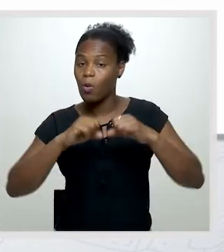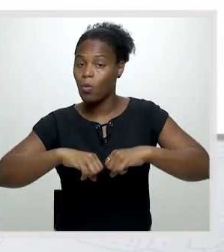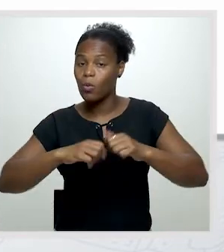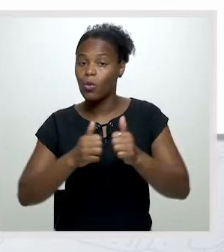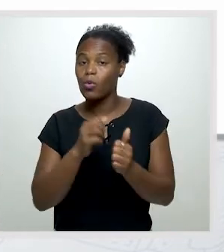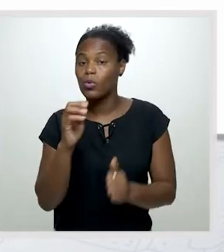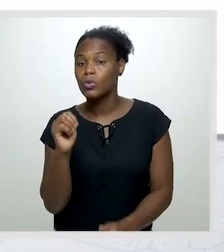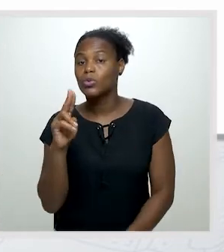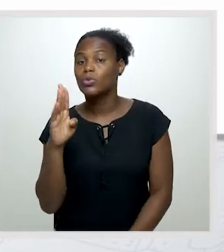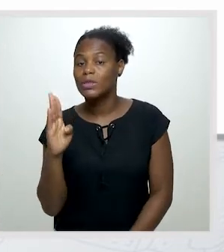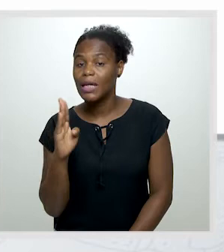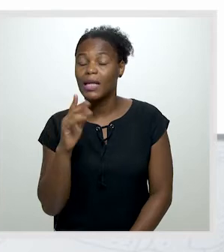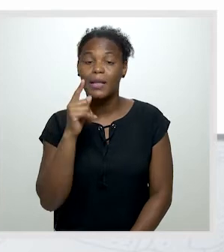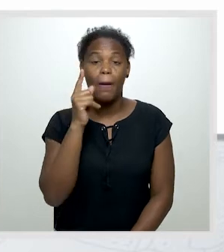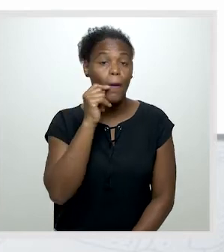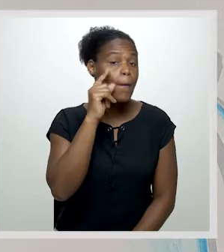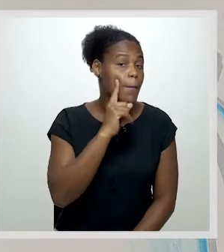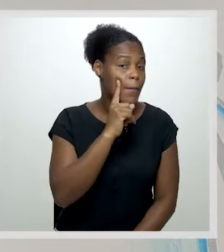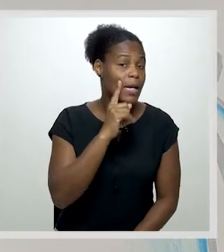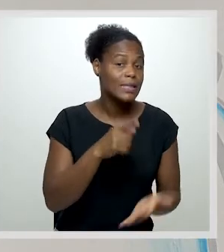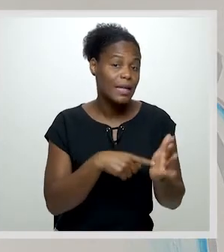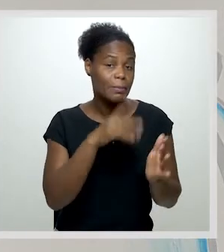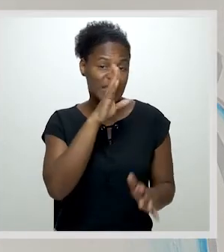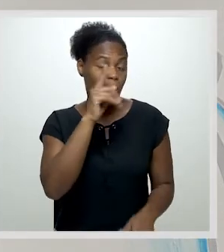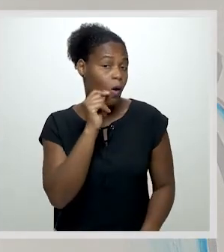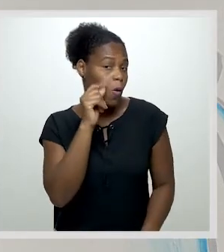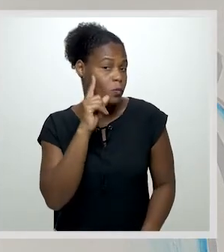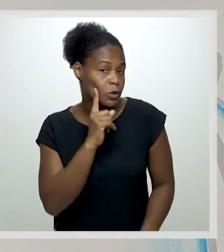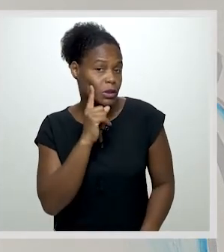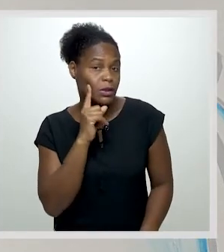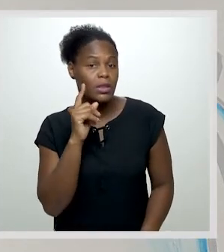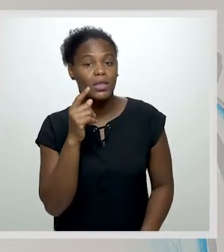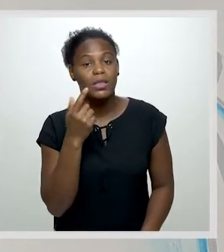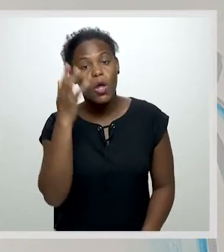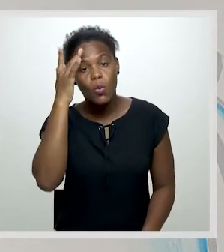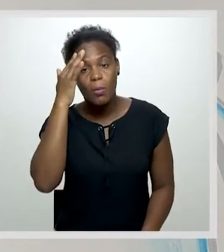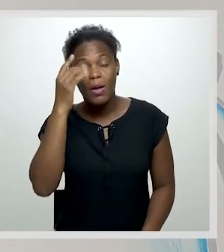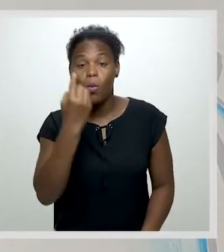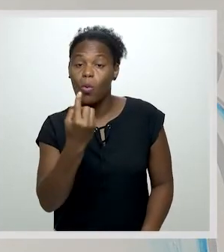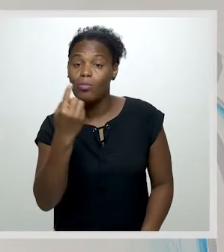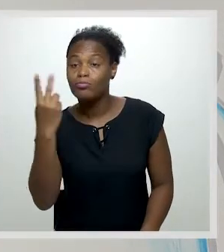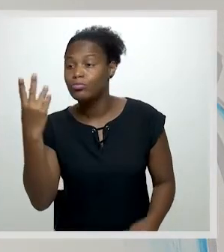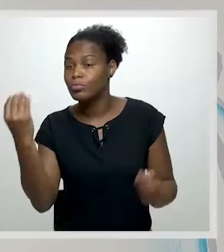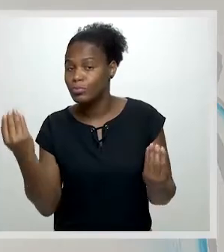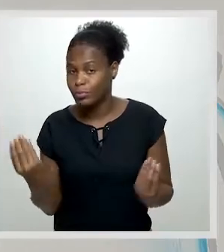sujet en genre, c'est-à-dire masculin, féminin, et en nombre, singulier,